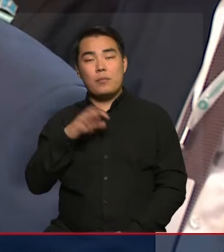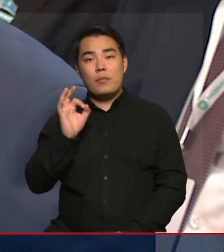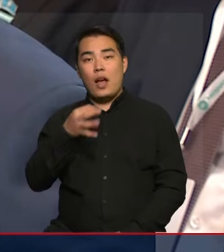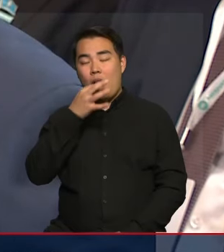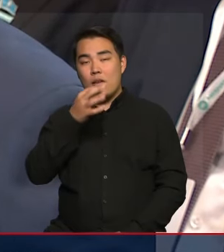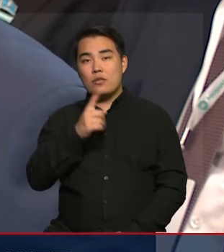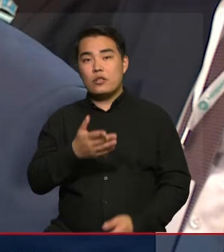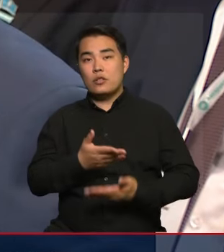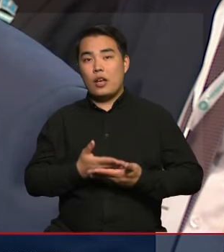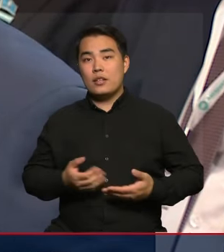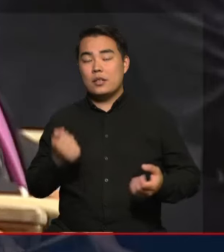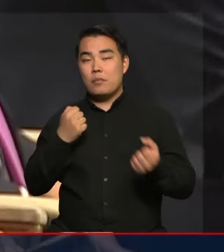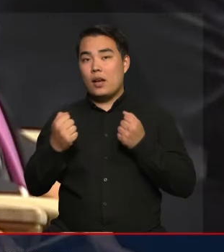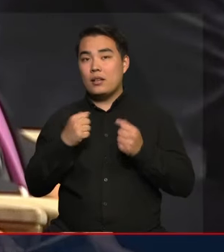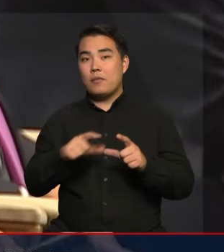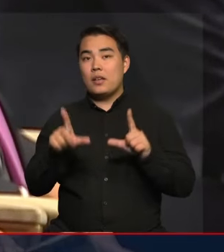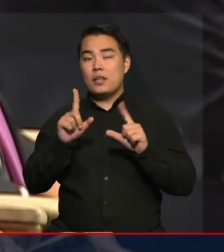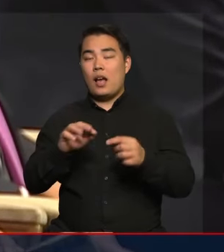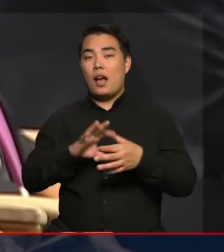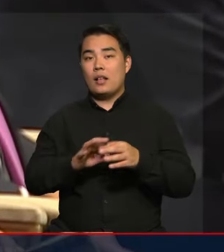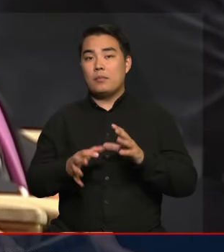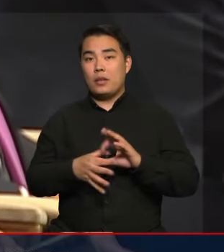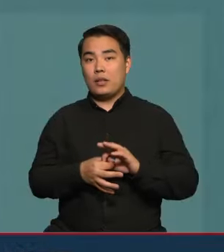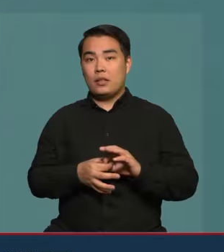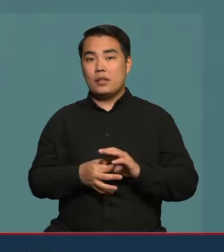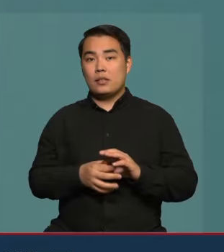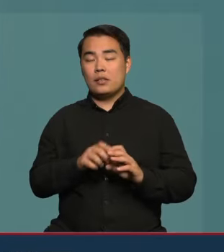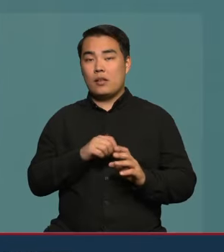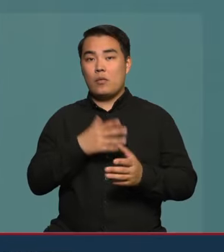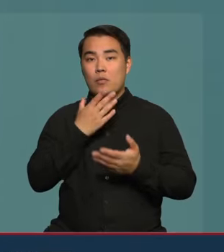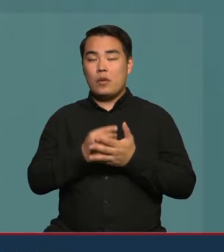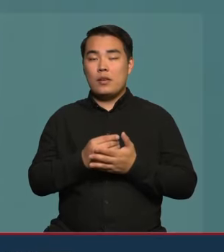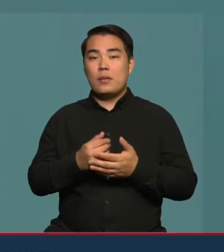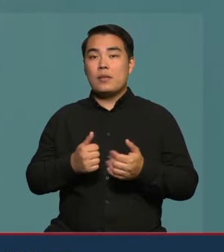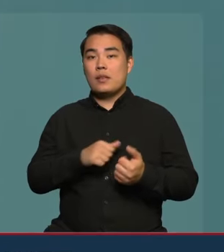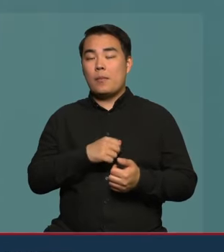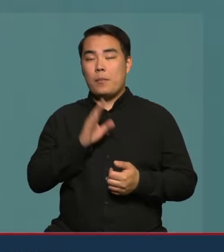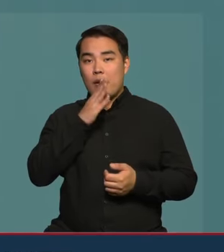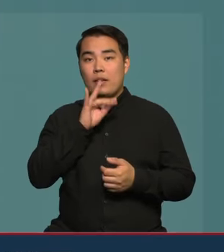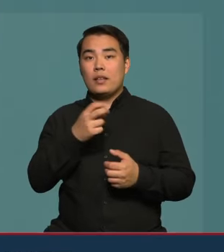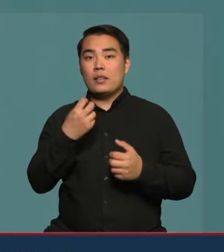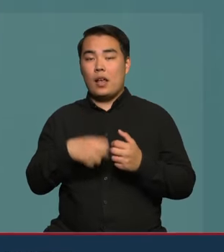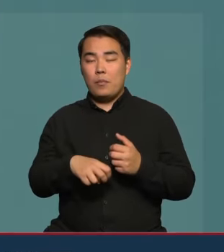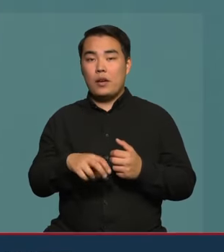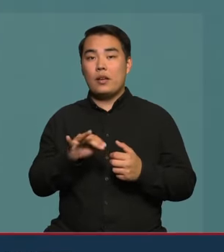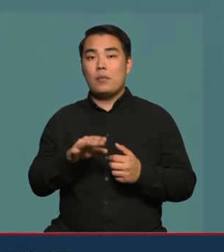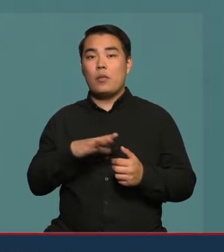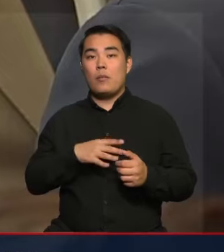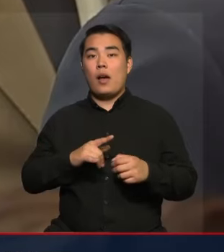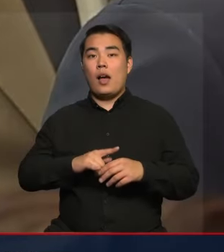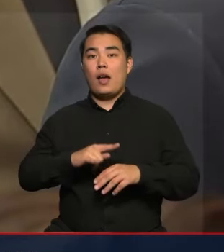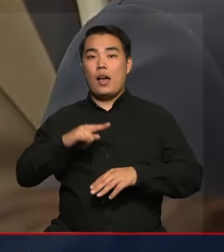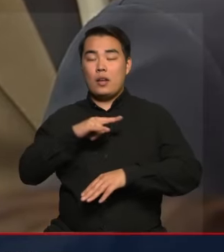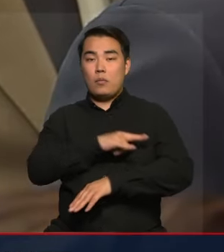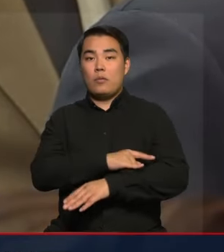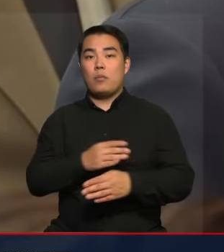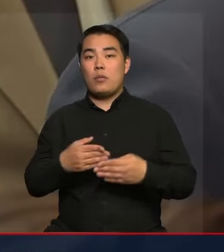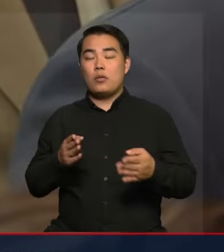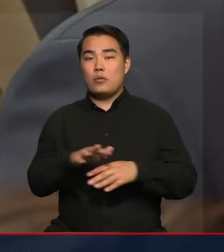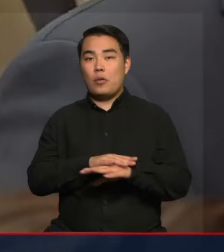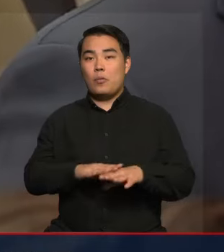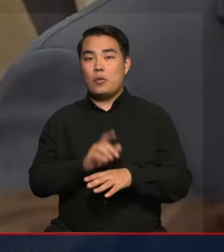сказал, что наши спортсмены выезжают на Олимпиаду, колотят своих соперников, носы им ломают, а потом в аэропорту их встречают огромные